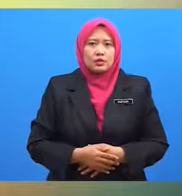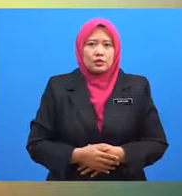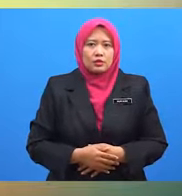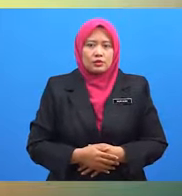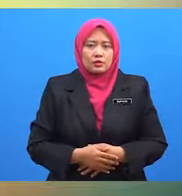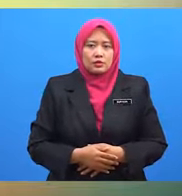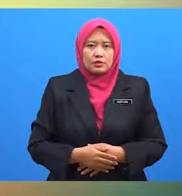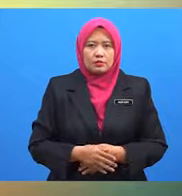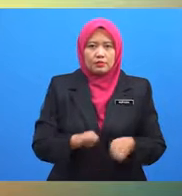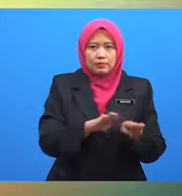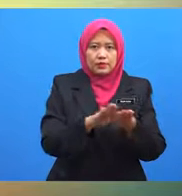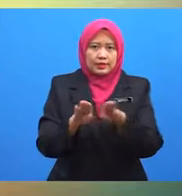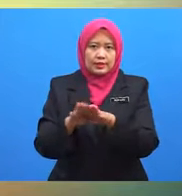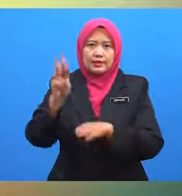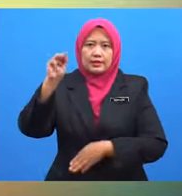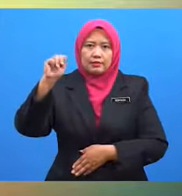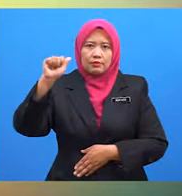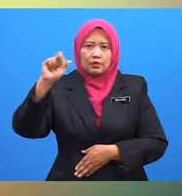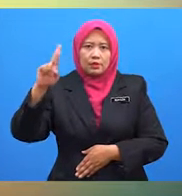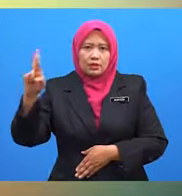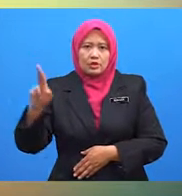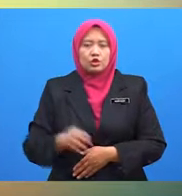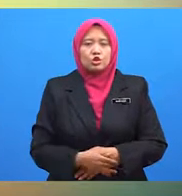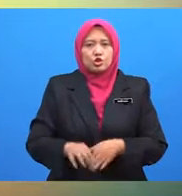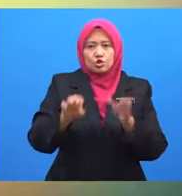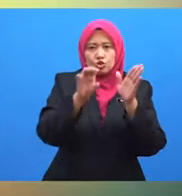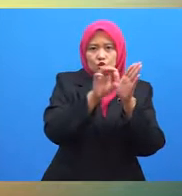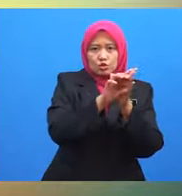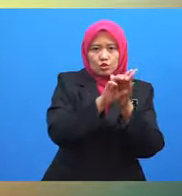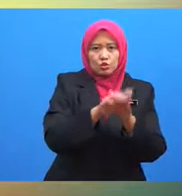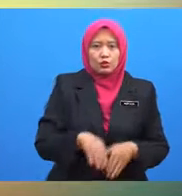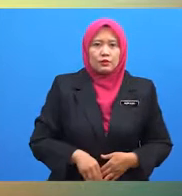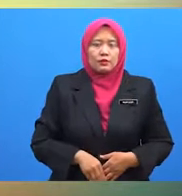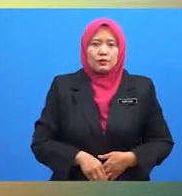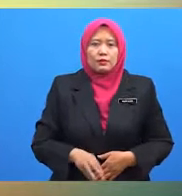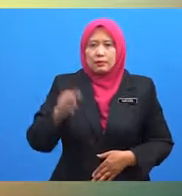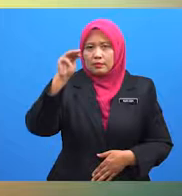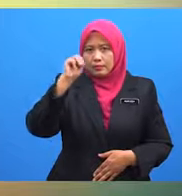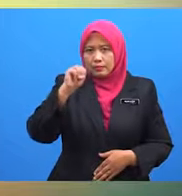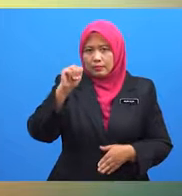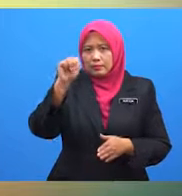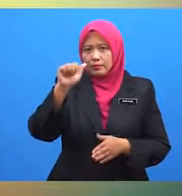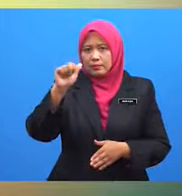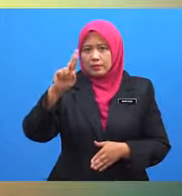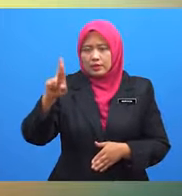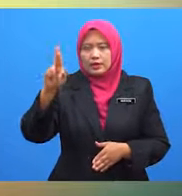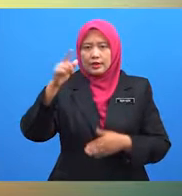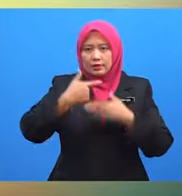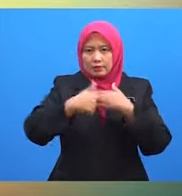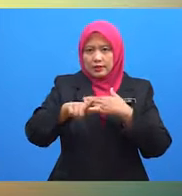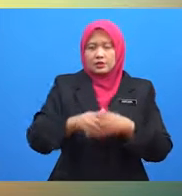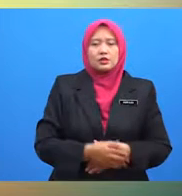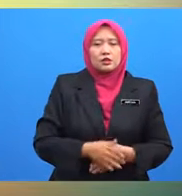di sebagai ni. Contohnya, ni tanam, ditanam. Ni